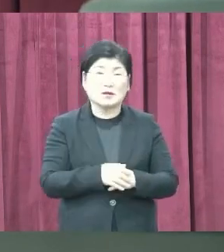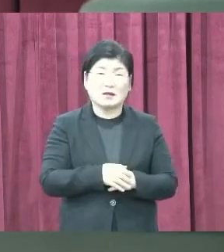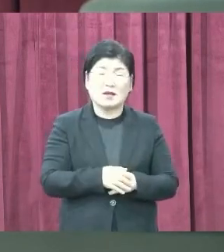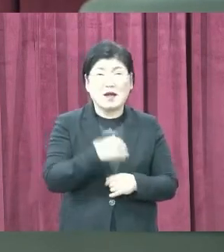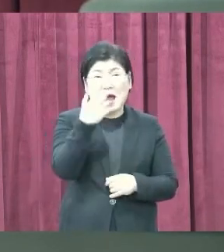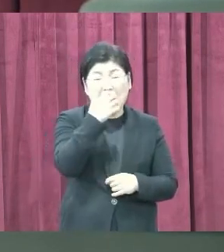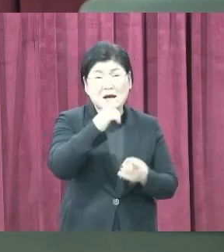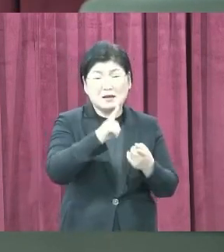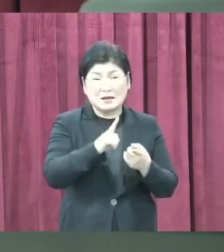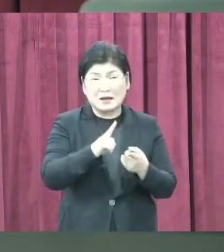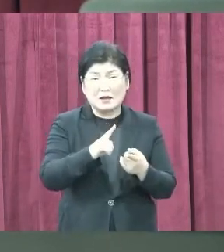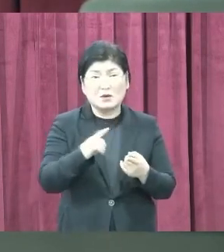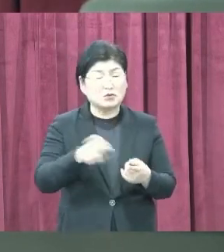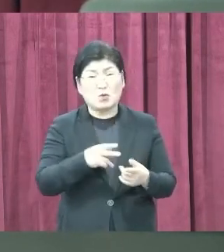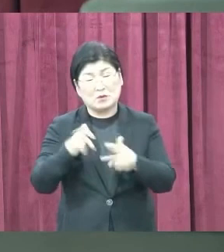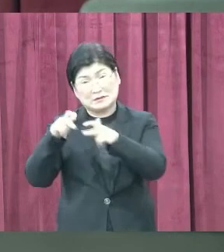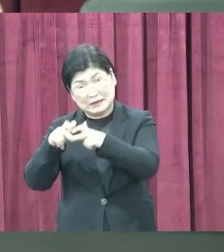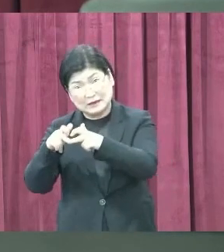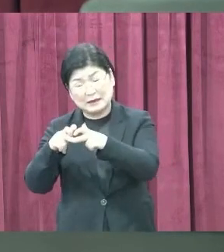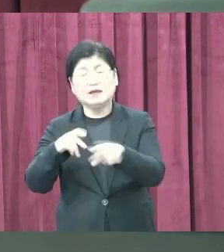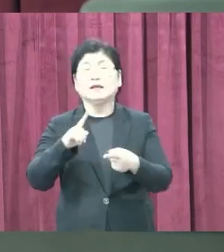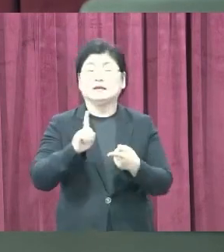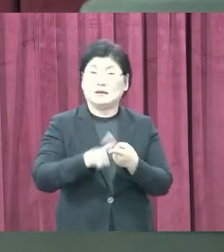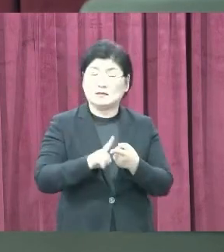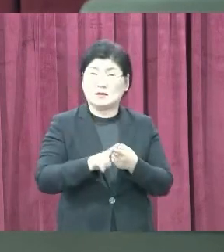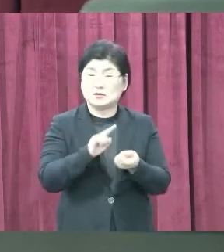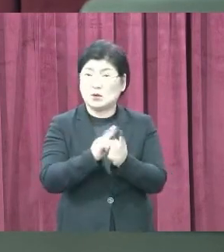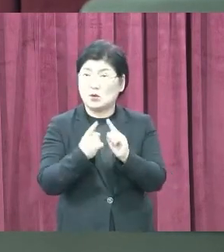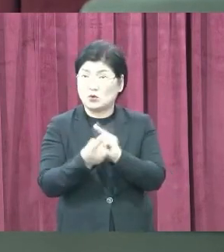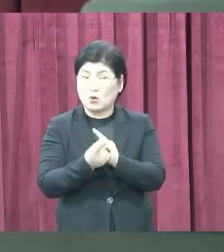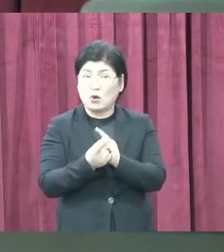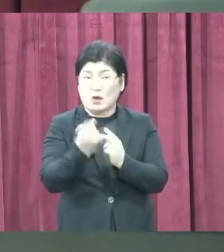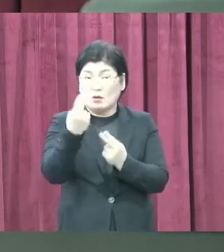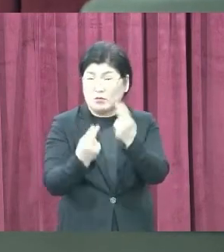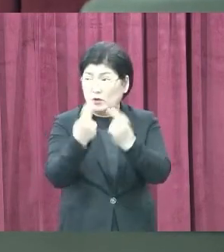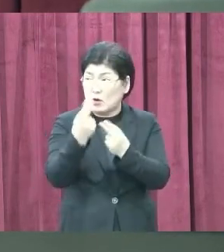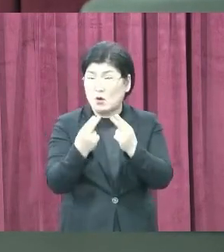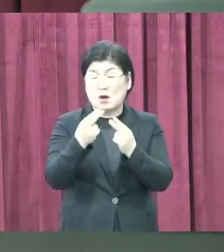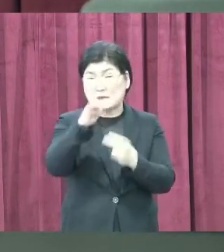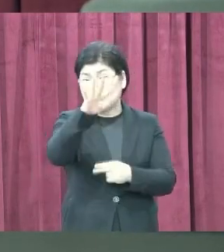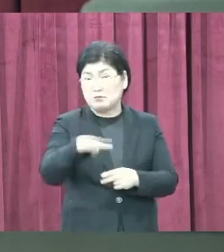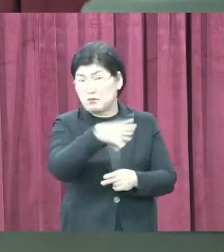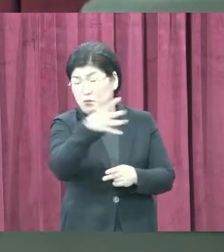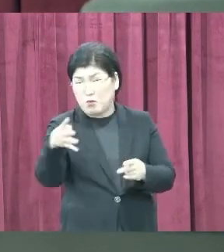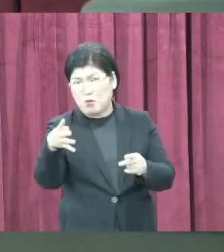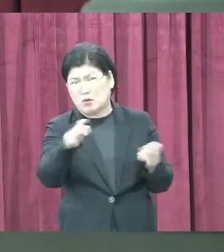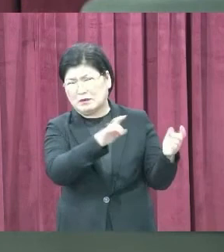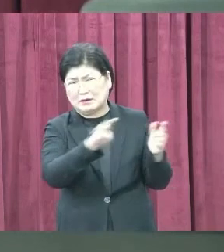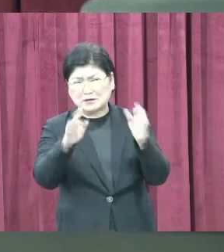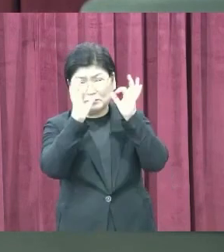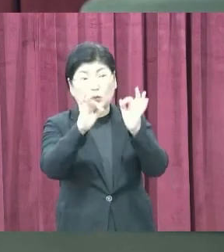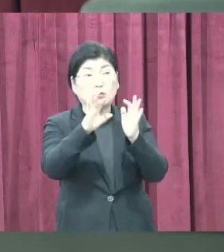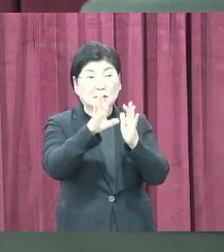비장애인에 비해서 장애인 분들이 뭐 우리가 여기 지표를 다 여러 가지 보았을 때 모두가